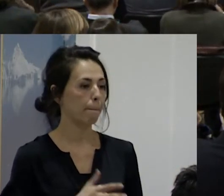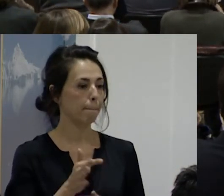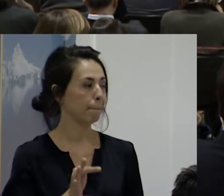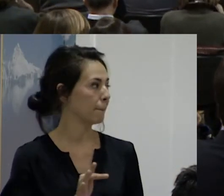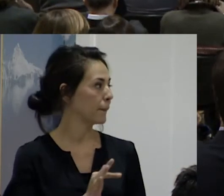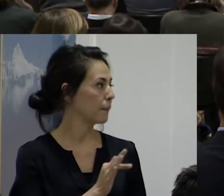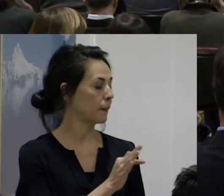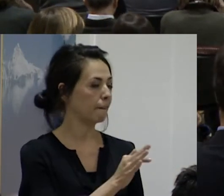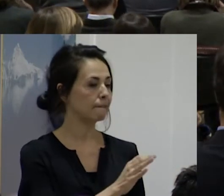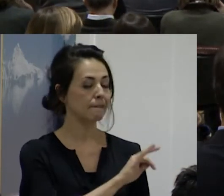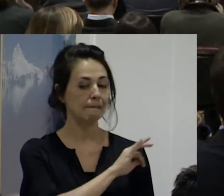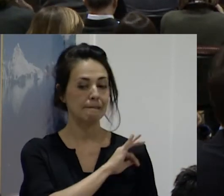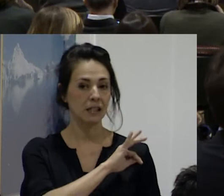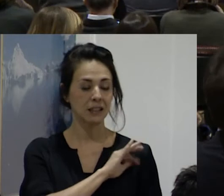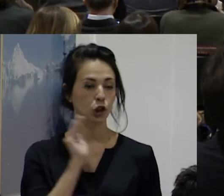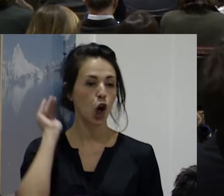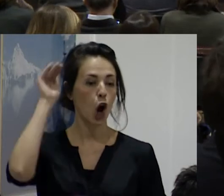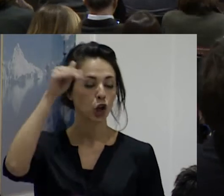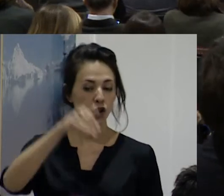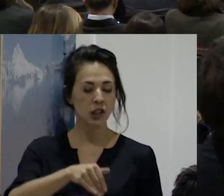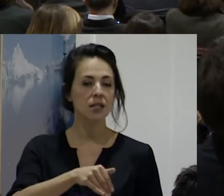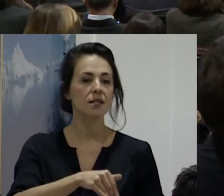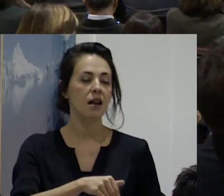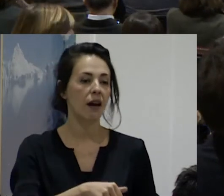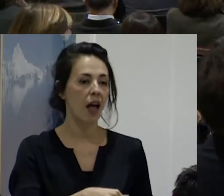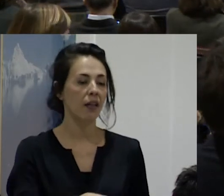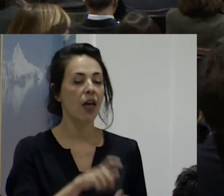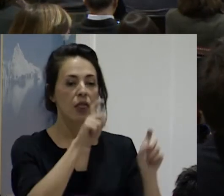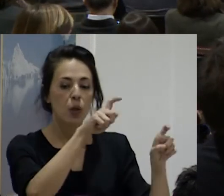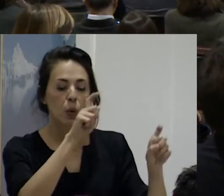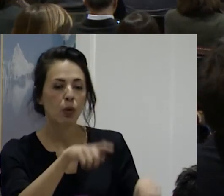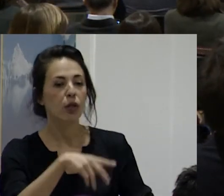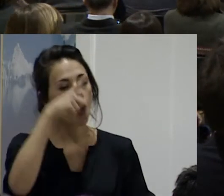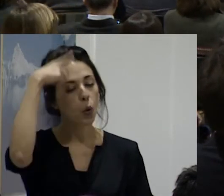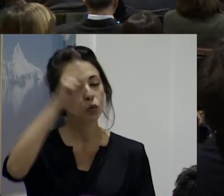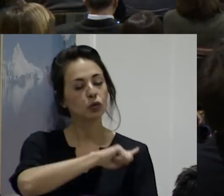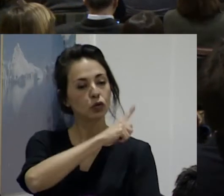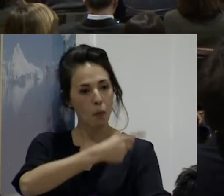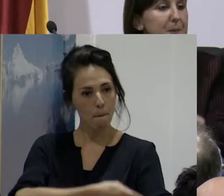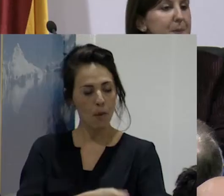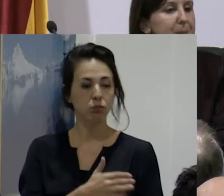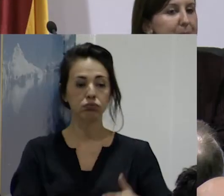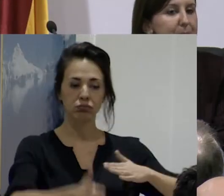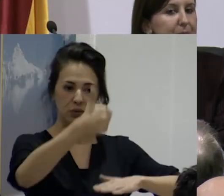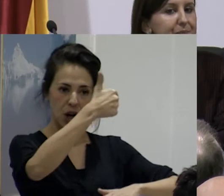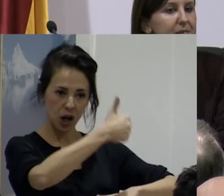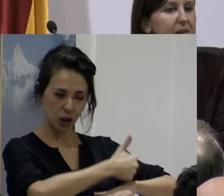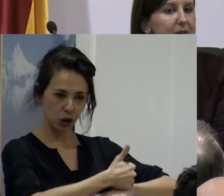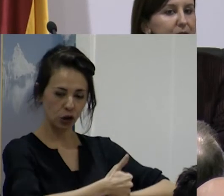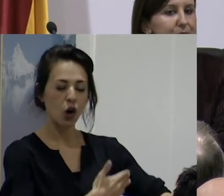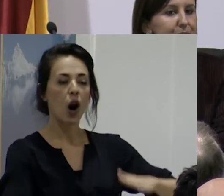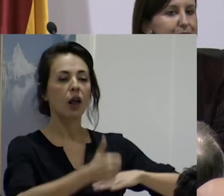Honorable señora consellera de Educación, Cultura y Esports, señor rector honorari, señora vicerrectora